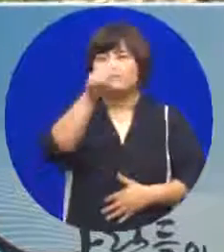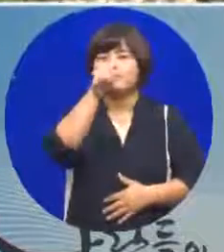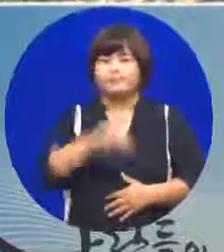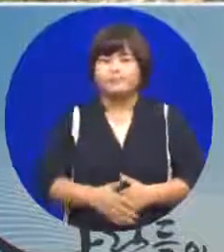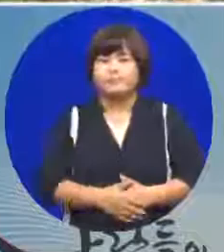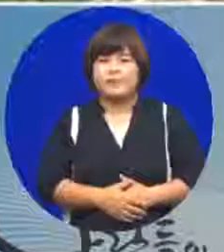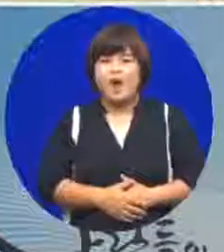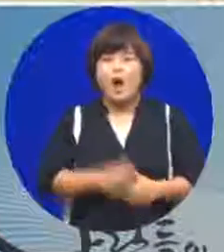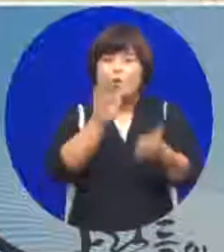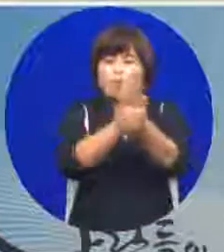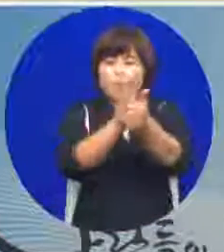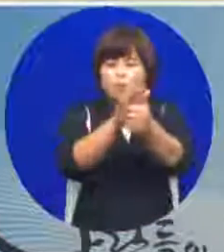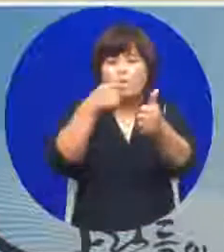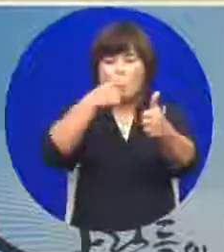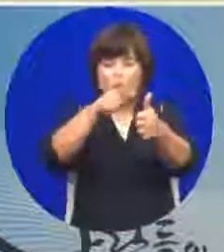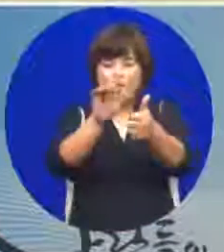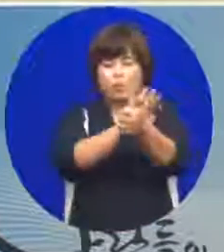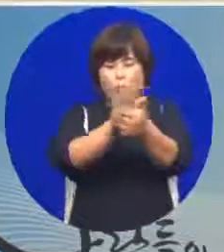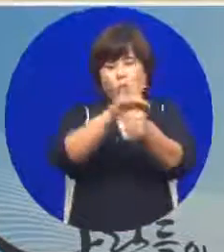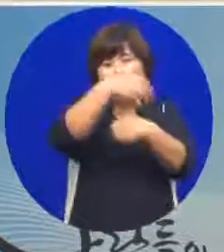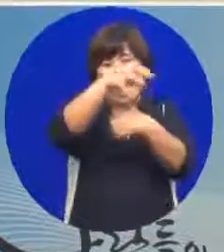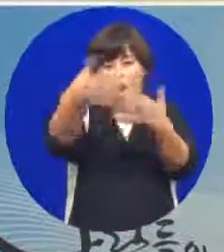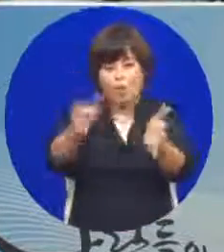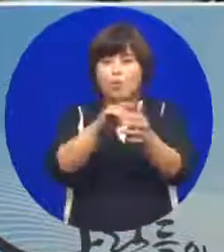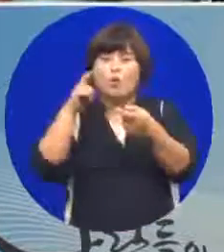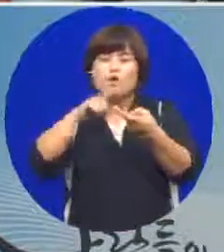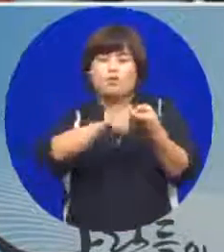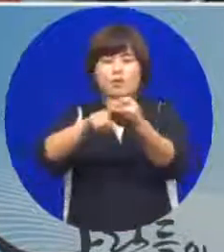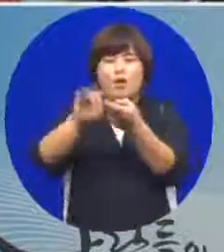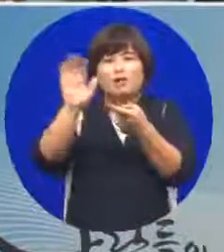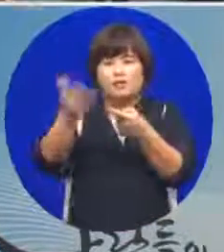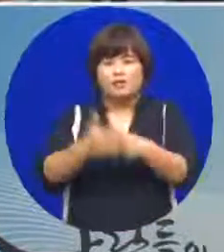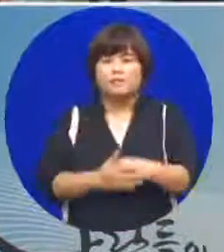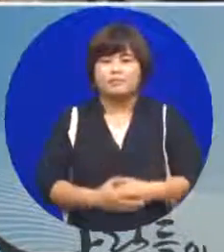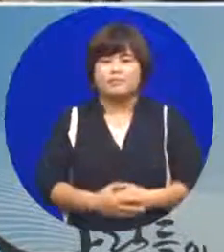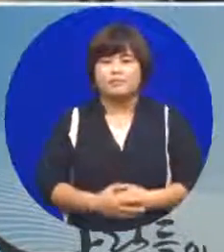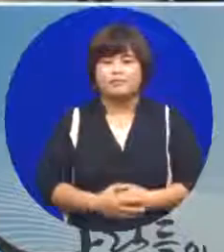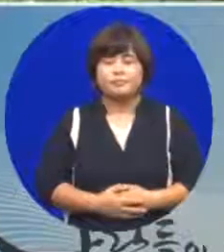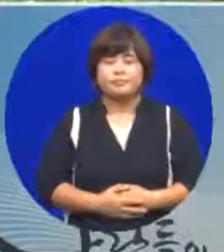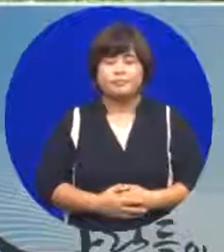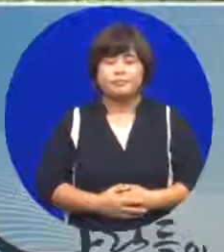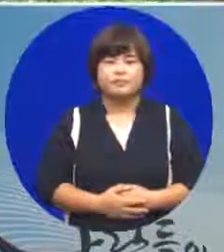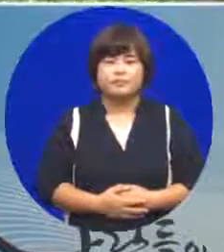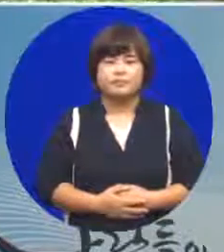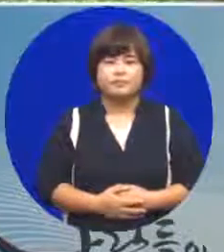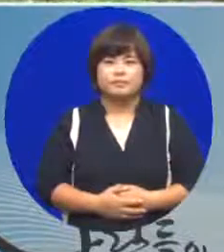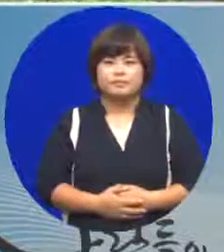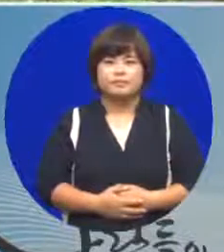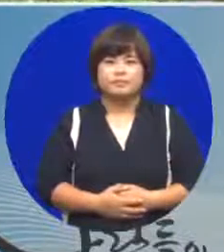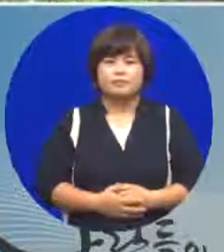있는데요. 관내 보육기관들과 협약을 맺고 정기 교육 프로그램을 진행해 호응을 얻고 있습니다. 윤아름 리포터가 교육